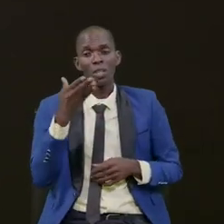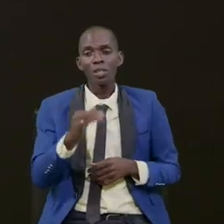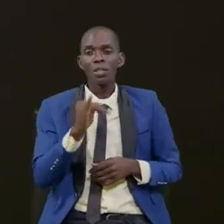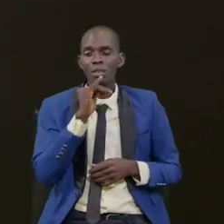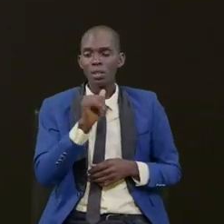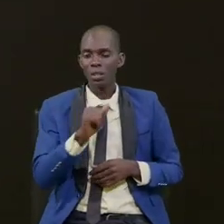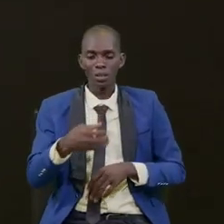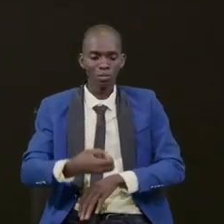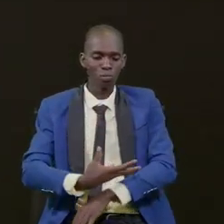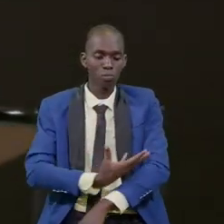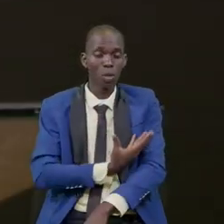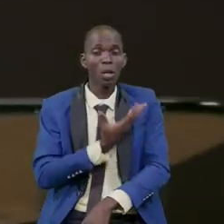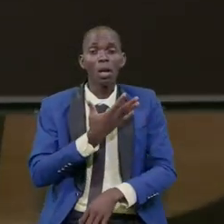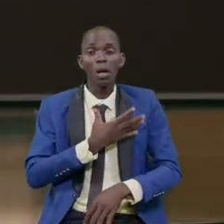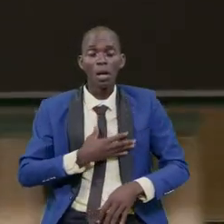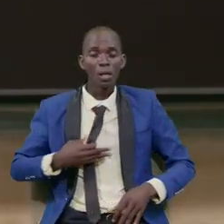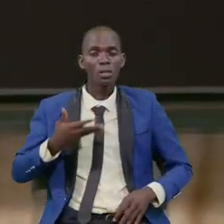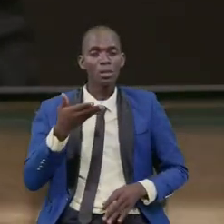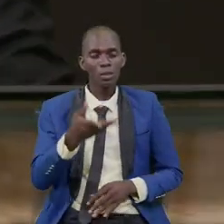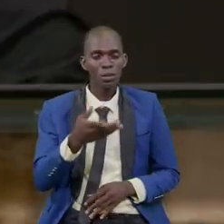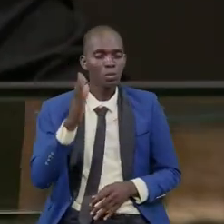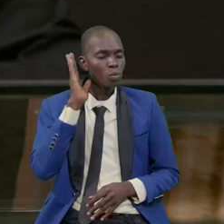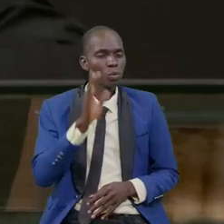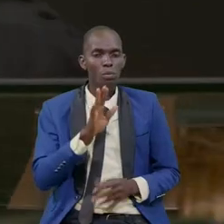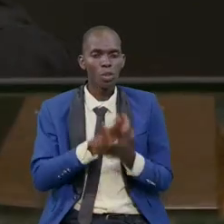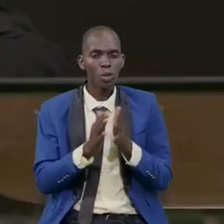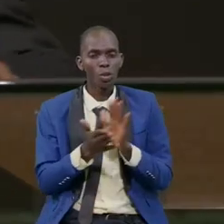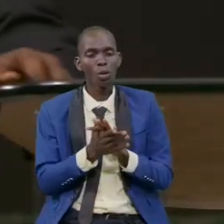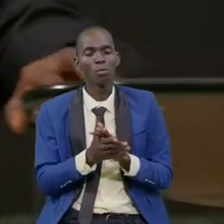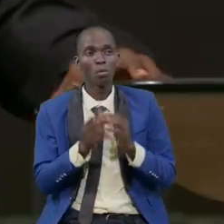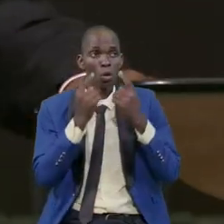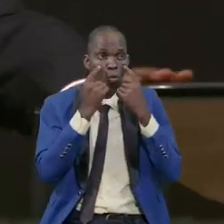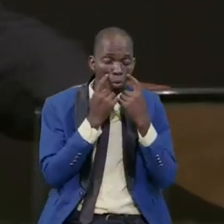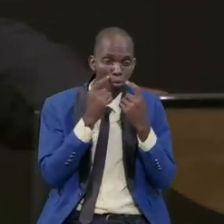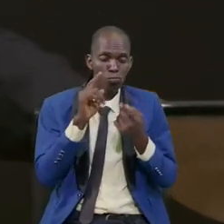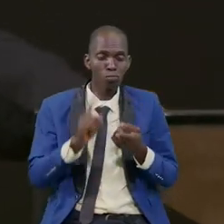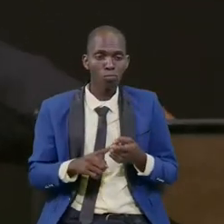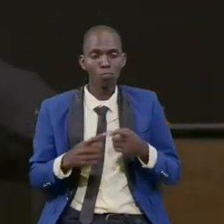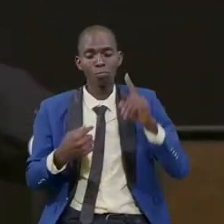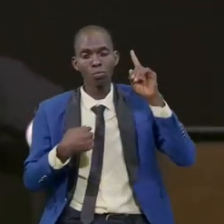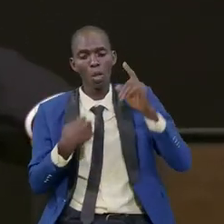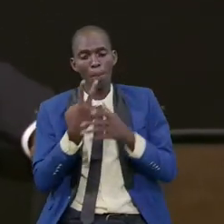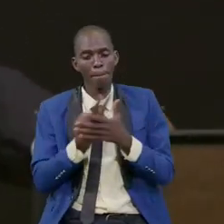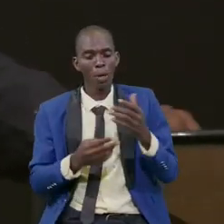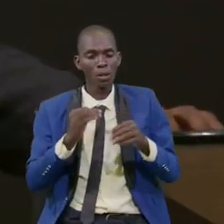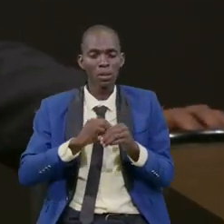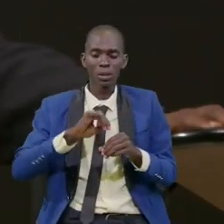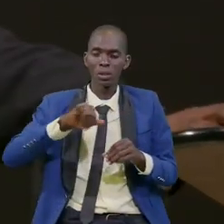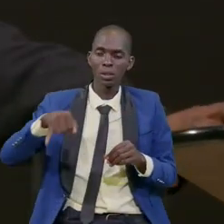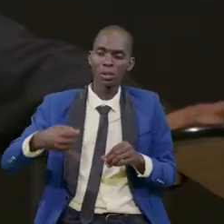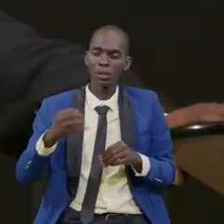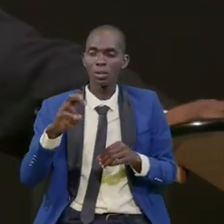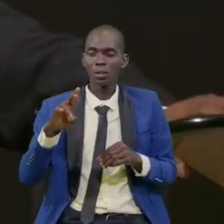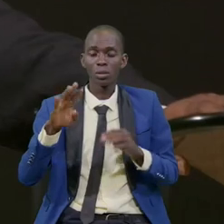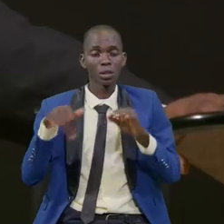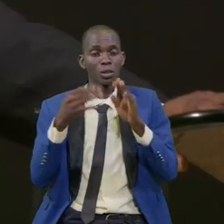y a l'inspiration, et vous serez mes témoins à Jérusalem, dans la Judée et dans la